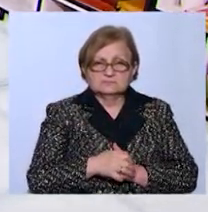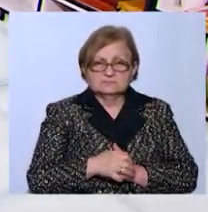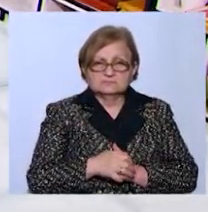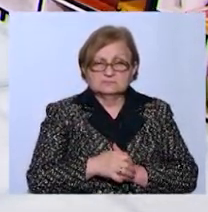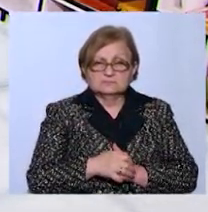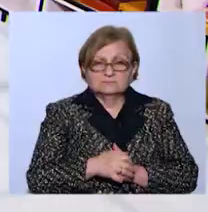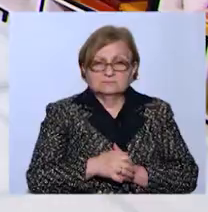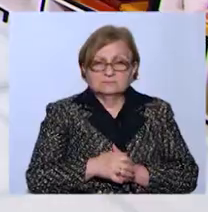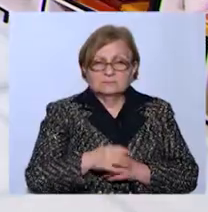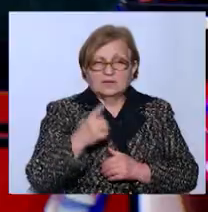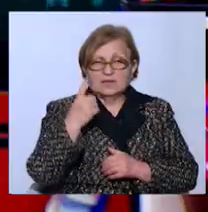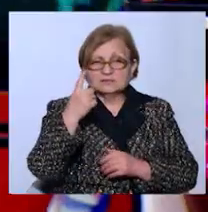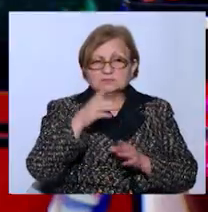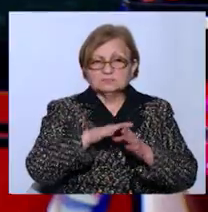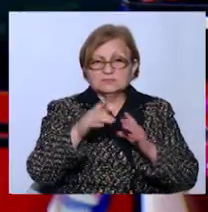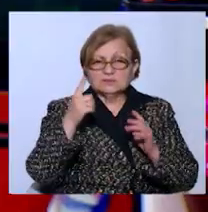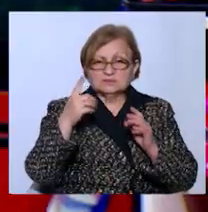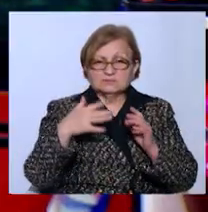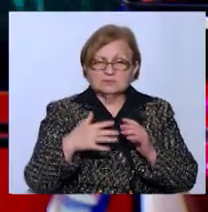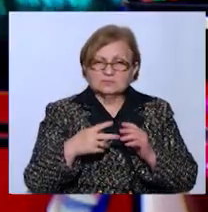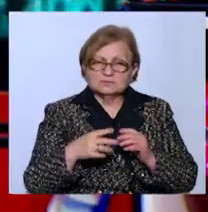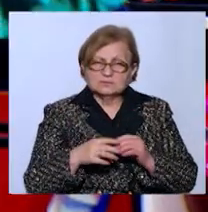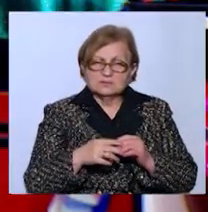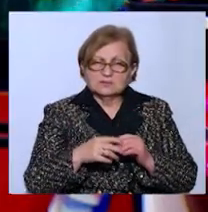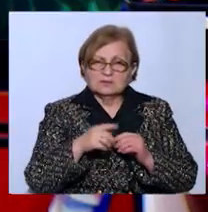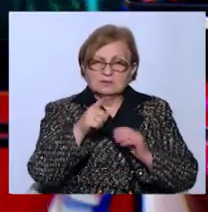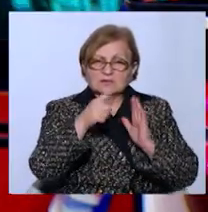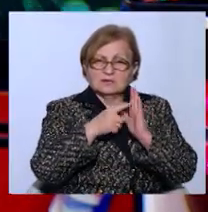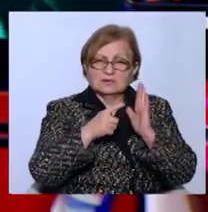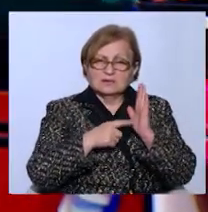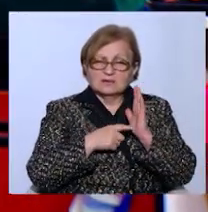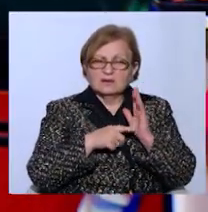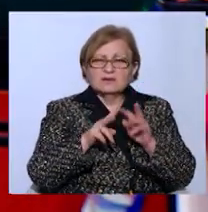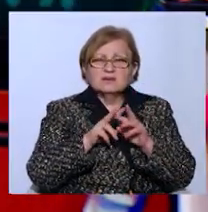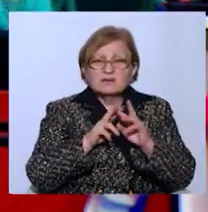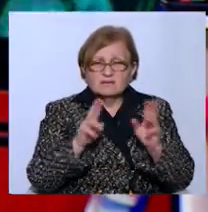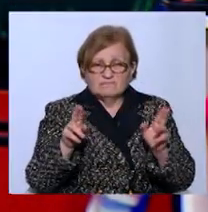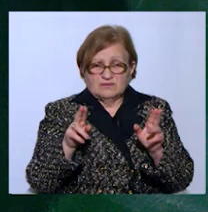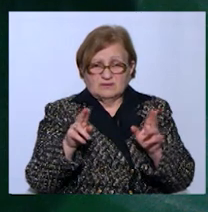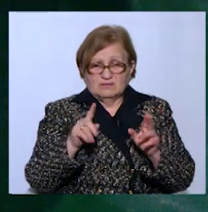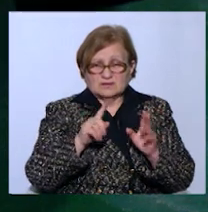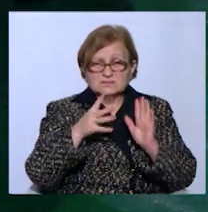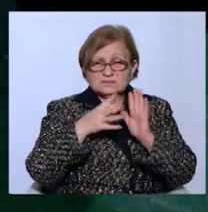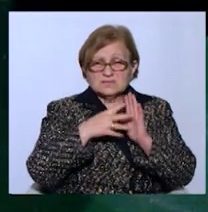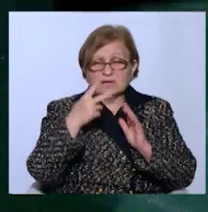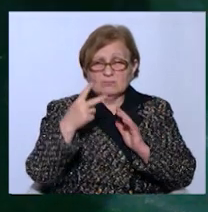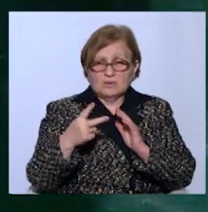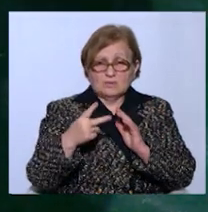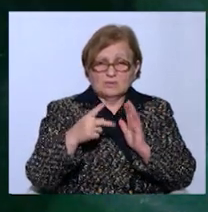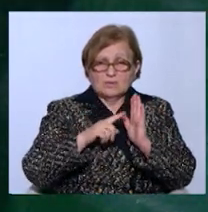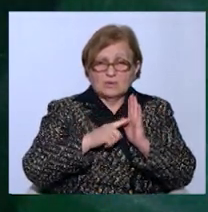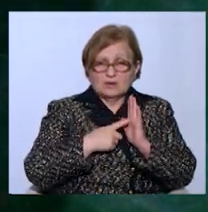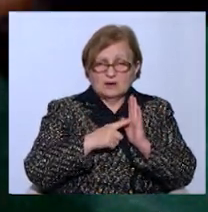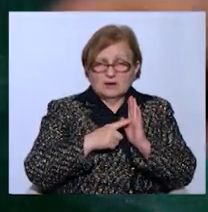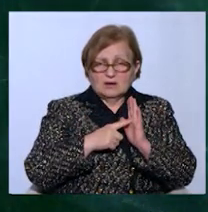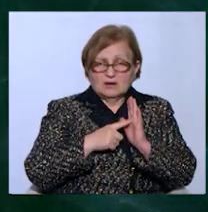და მივღებ 1.1. თურმე 3 მეერთეთზე გაყოფა ეს იგივეა რა 9 მეორედი.